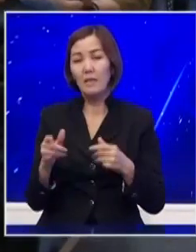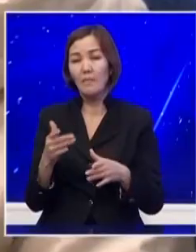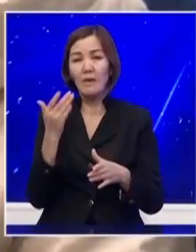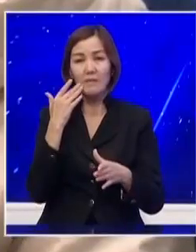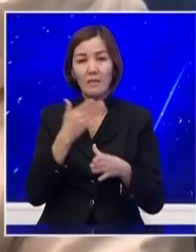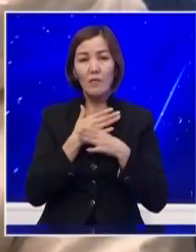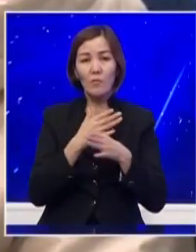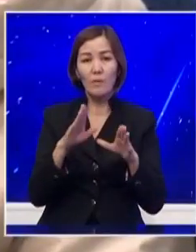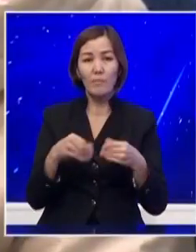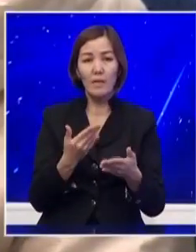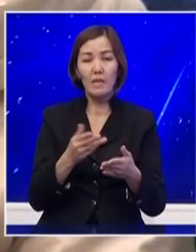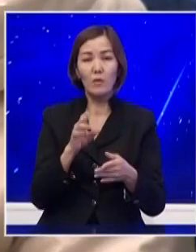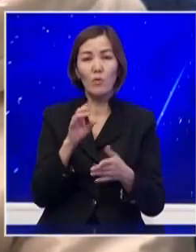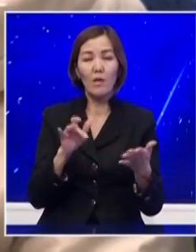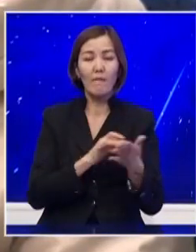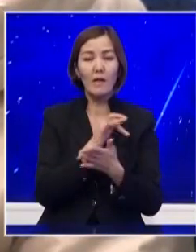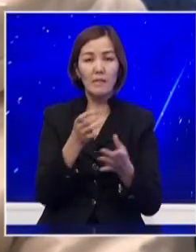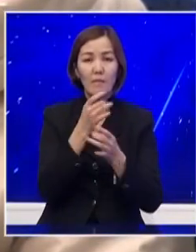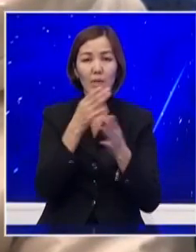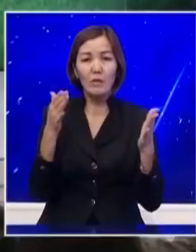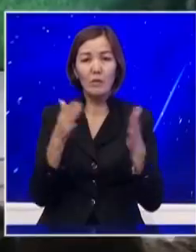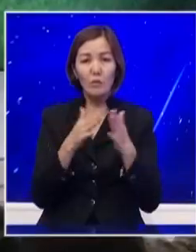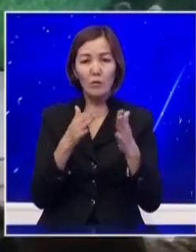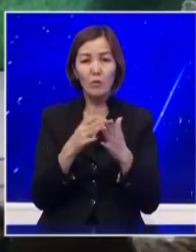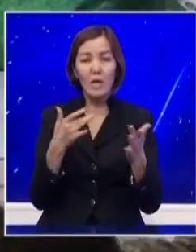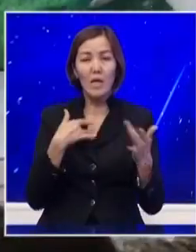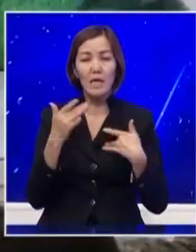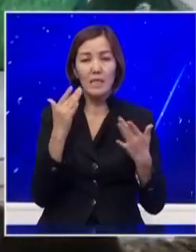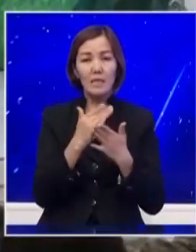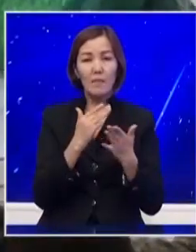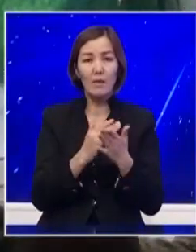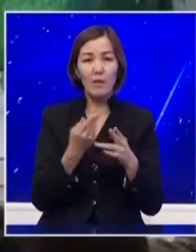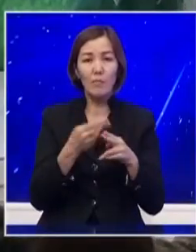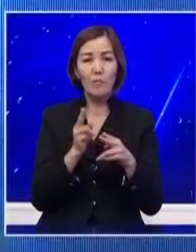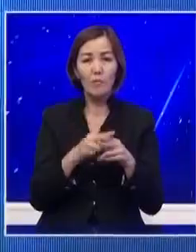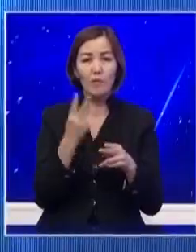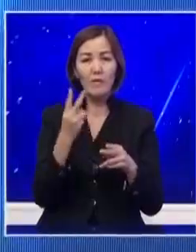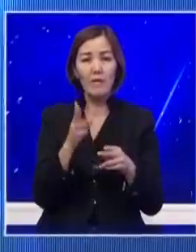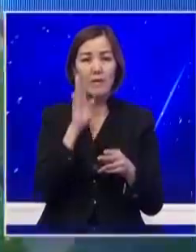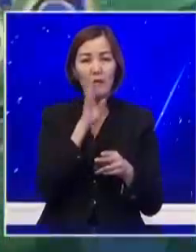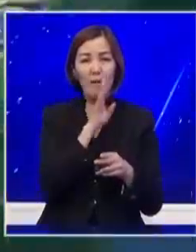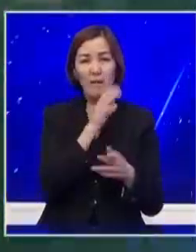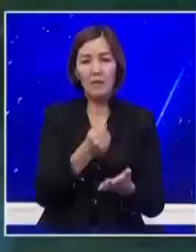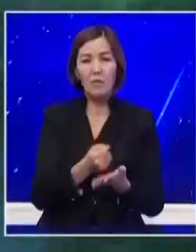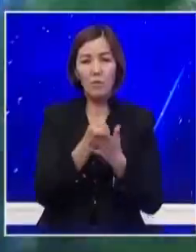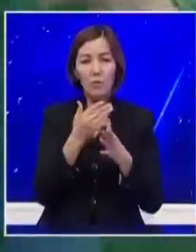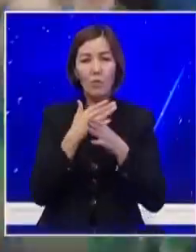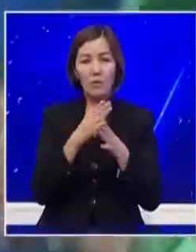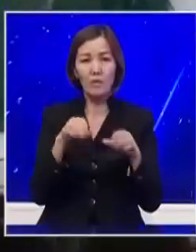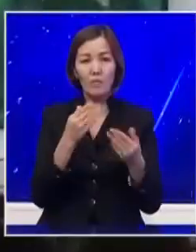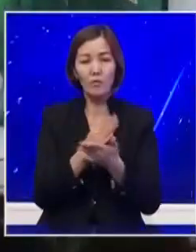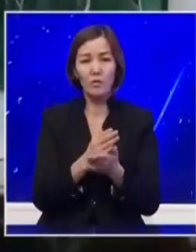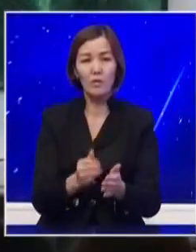бөлумен көрсетіледі. Қонаев қаласындағы мәдениет үйіндегі кезекті концерт бұл жолы қос ананы қолдауға арналып отыр.